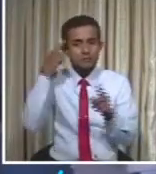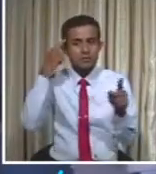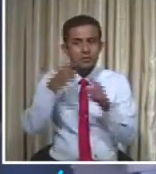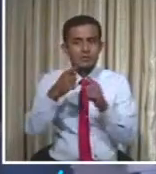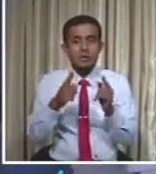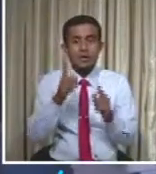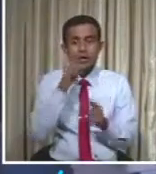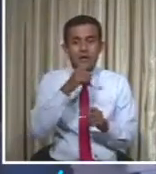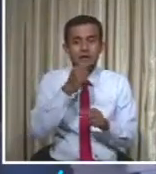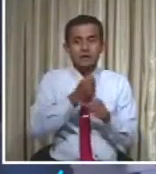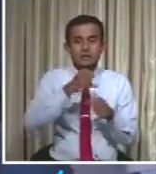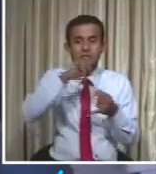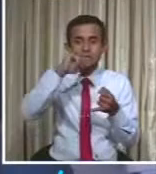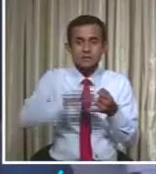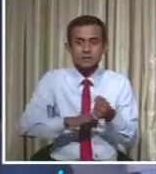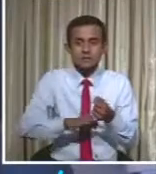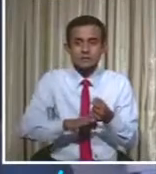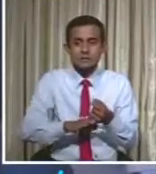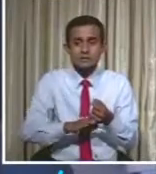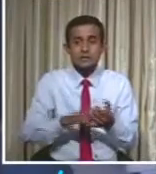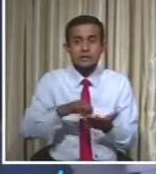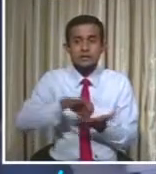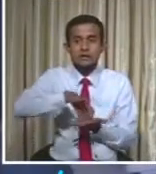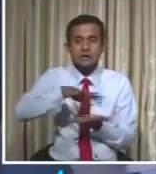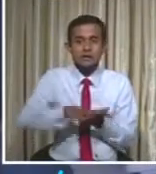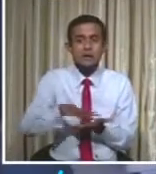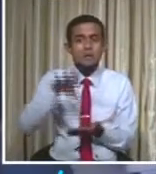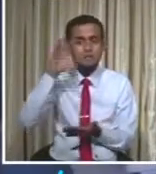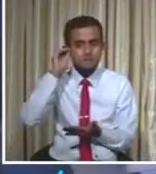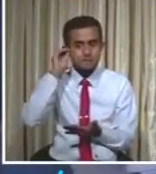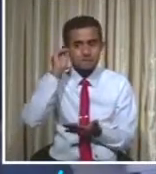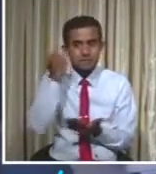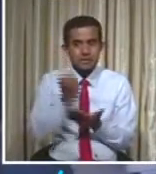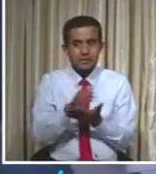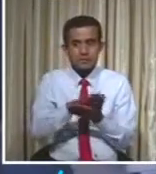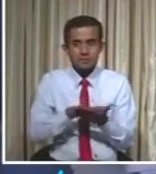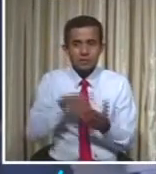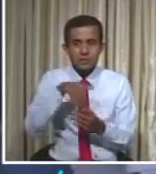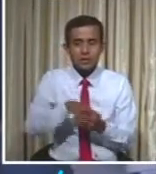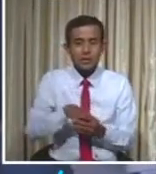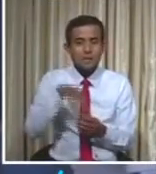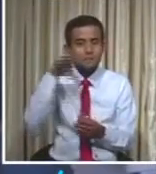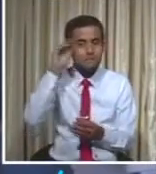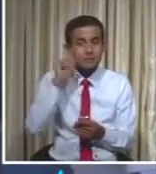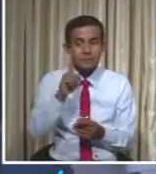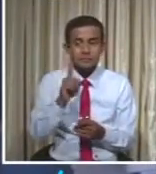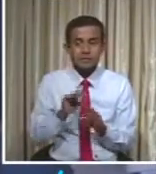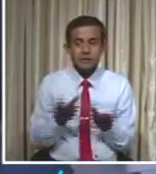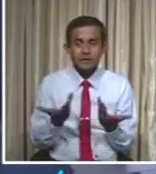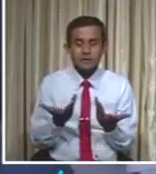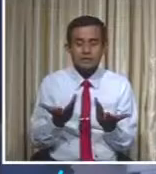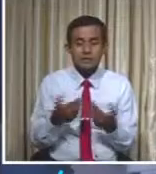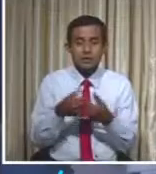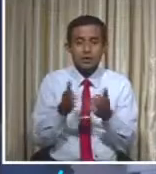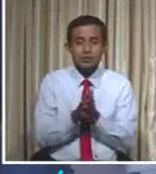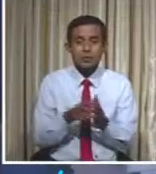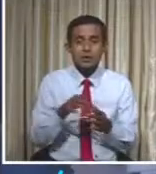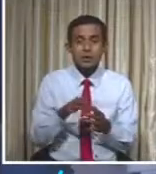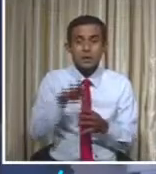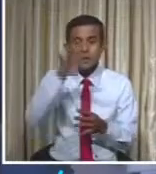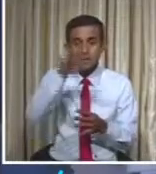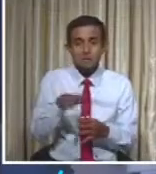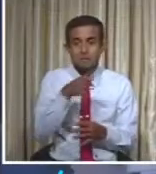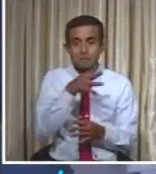ලිට්‍රෝ ගෑස් සමාගම නීත්‍යානුකූලව පිළිගන්නවා මේ ලිපි මඟින්. පිළිගන්නවා විතරක් නෙමෙයි එතුමන්ලා මෙවැනි ප්‍රස්ථාරයක්